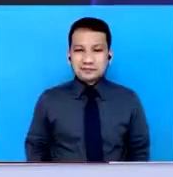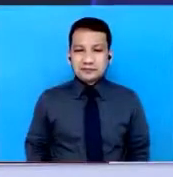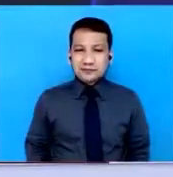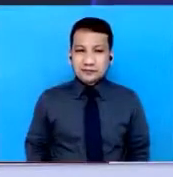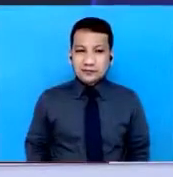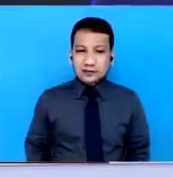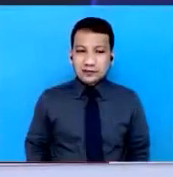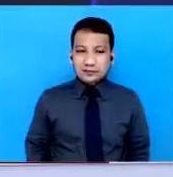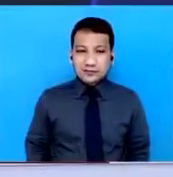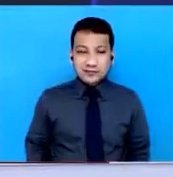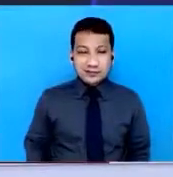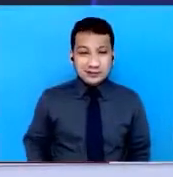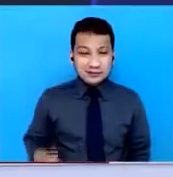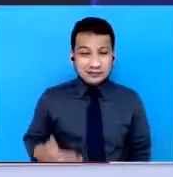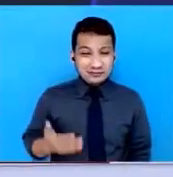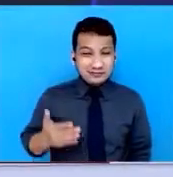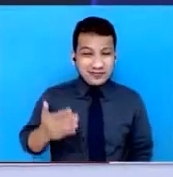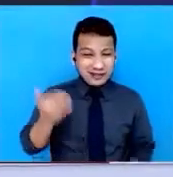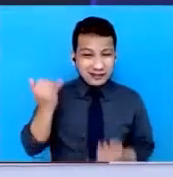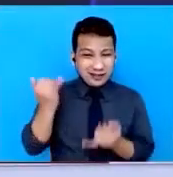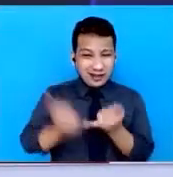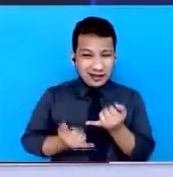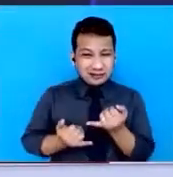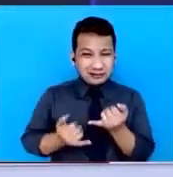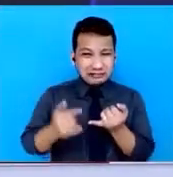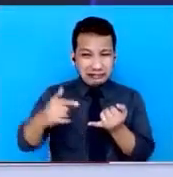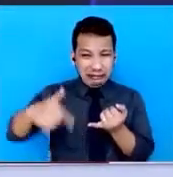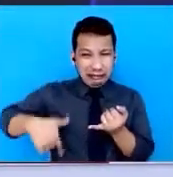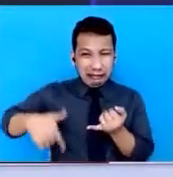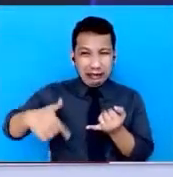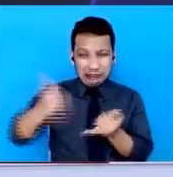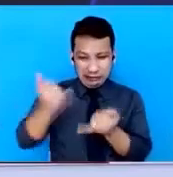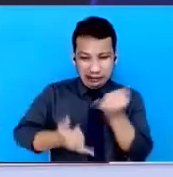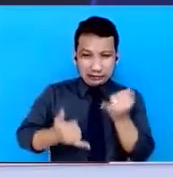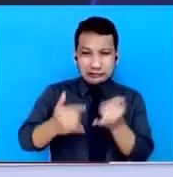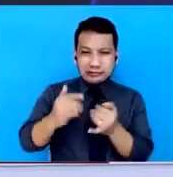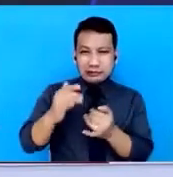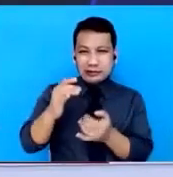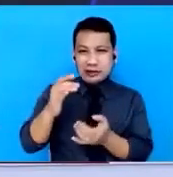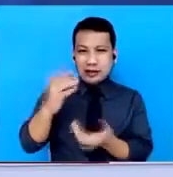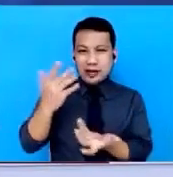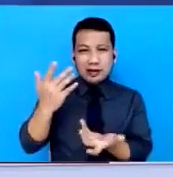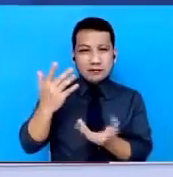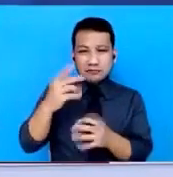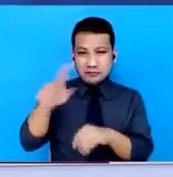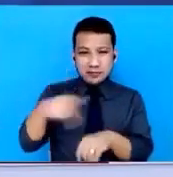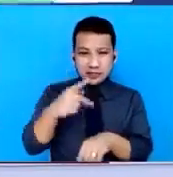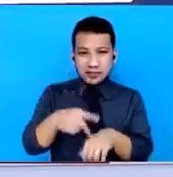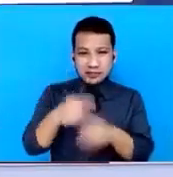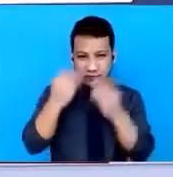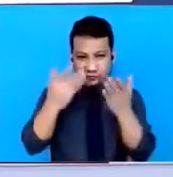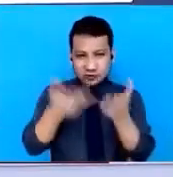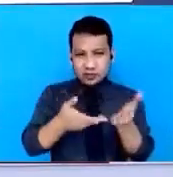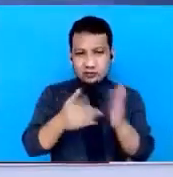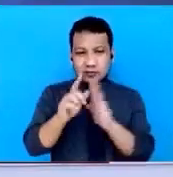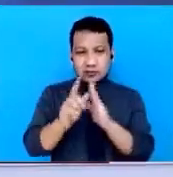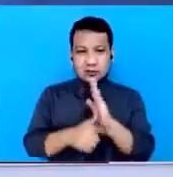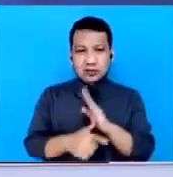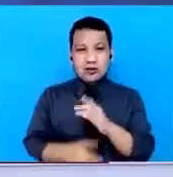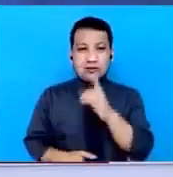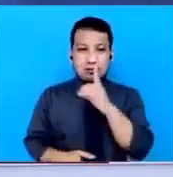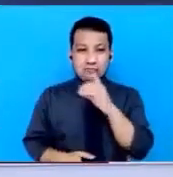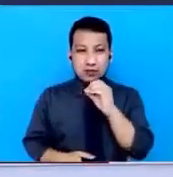Nangulelat ang Pilipinas sa listahan ng mga bansa na nagpapahalaga sa rule of law. Pang 102 na lang po tayo